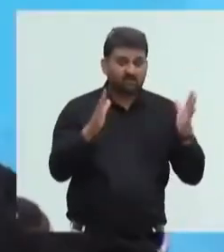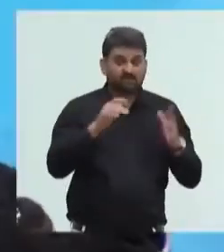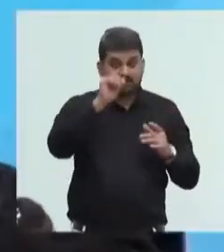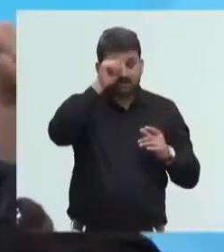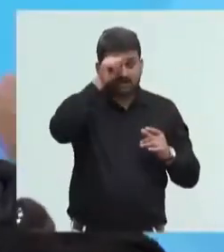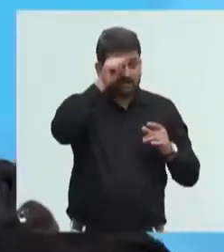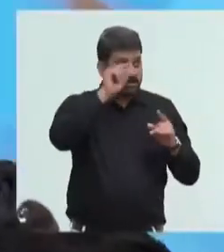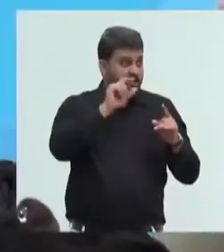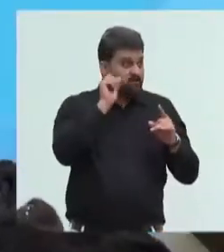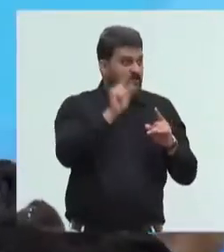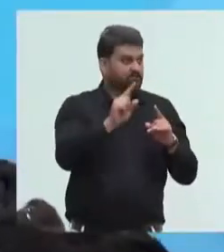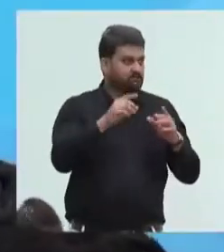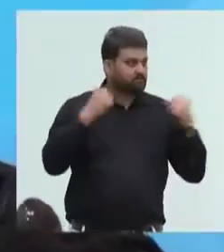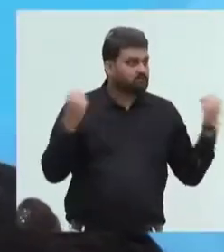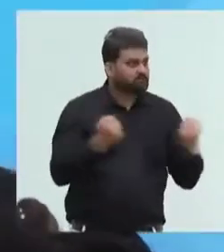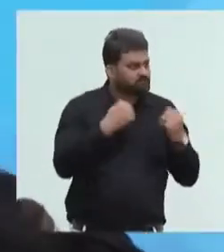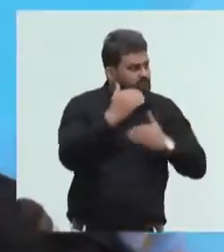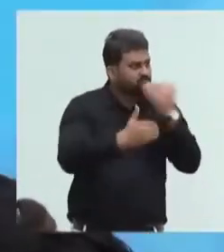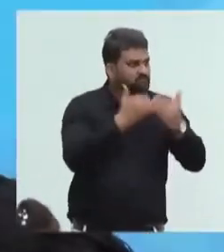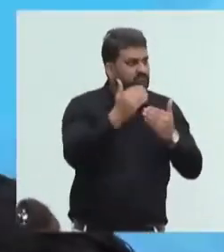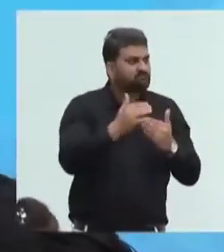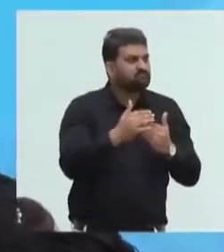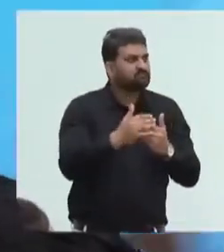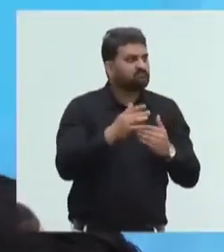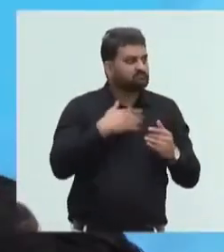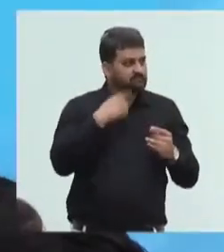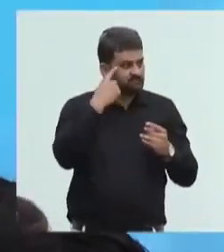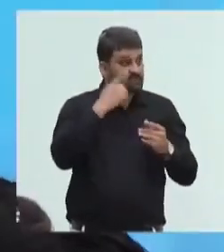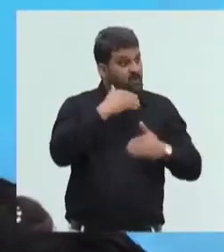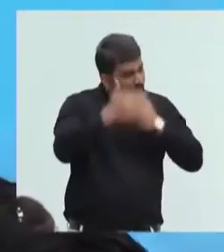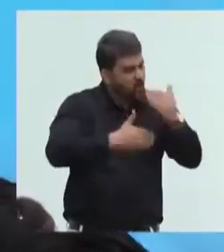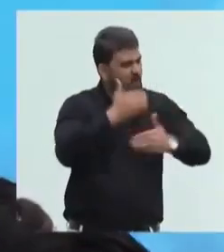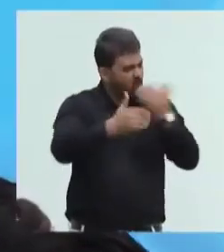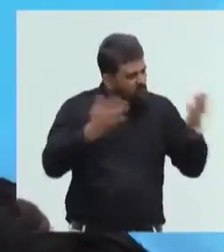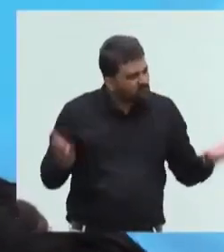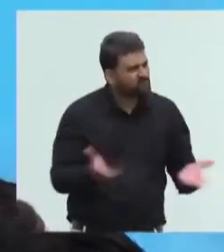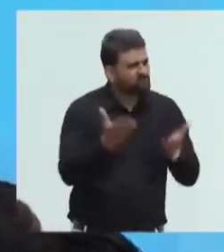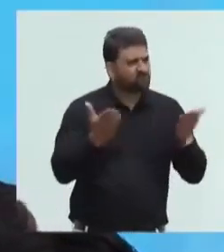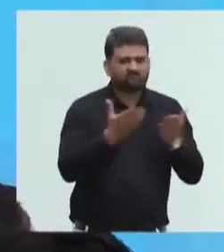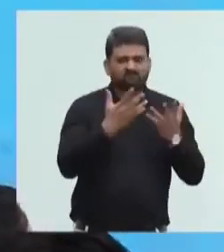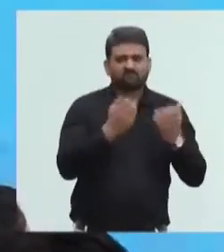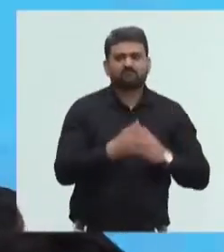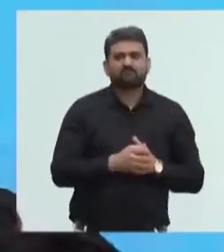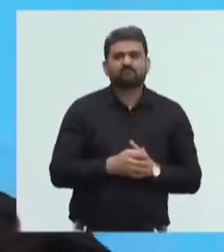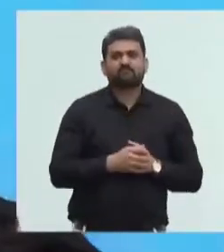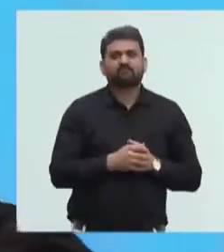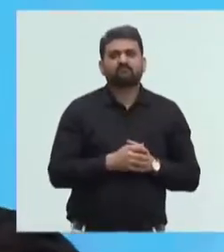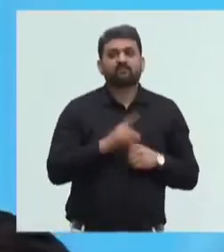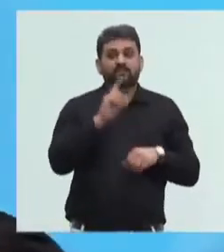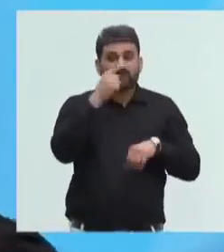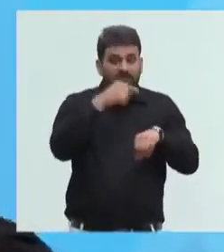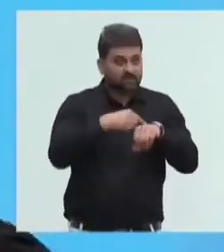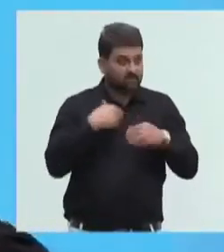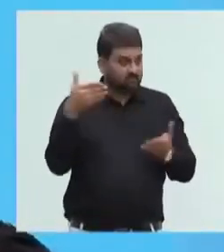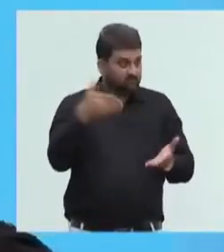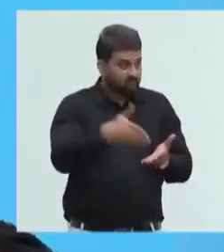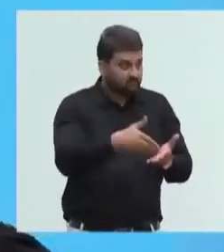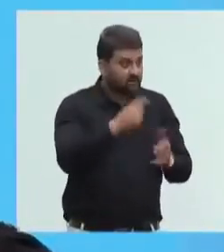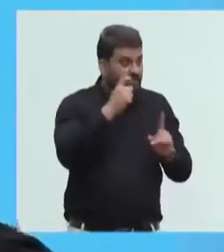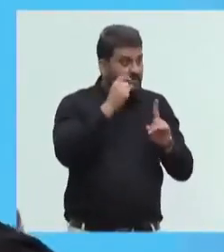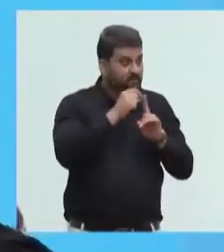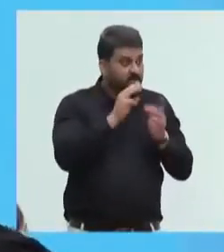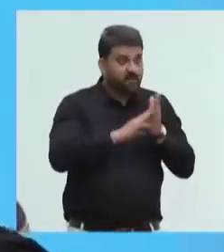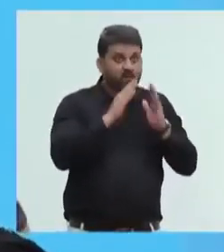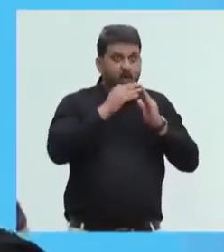फर्स्ट फर्नीचर आदि चाहे हमें नहीं चुनते आदि चाहती मैं और पच्चम काम प्राइम